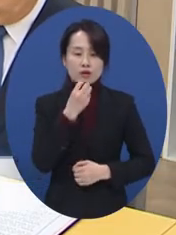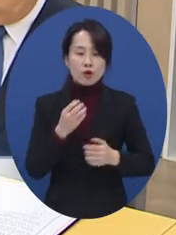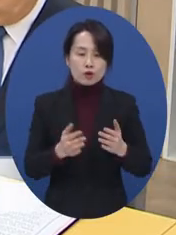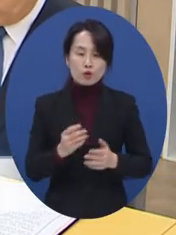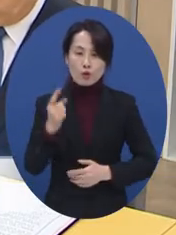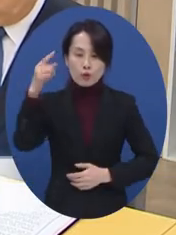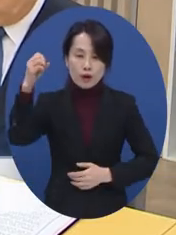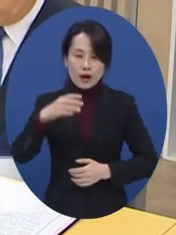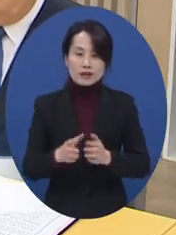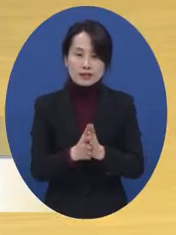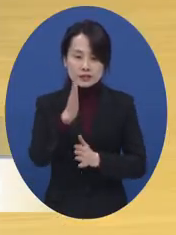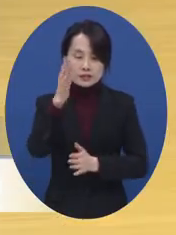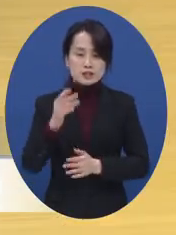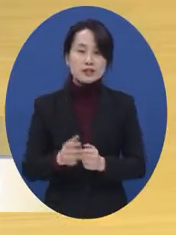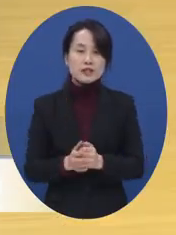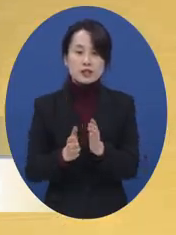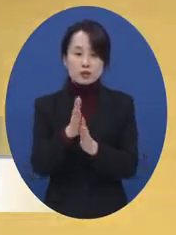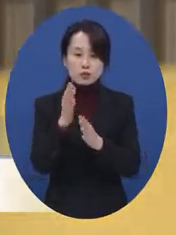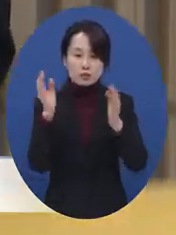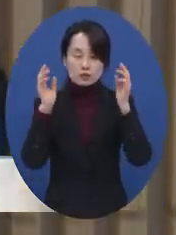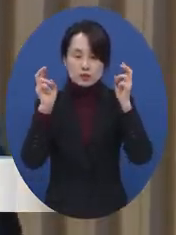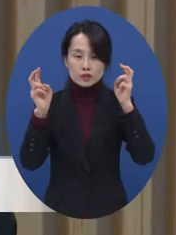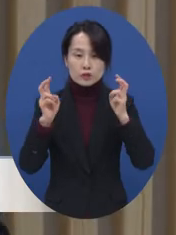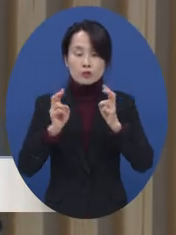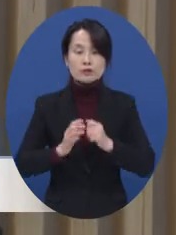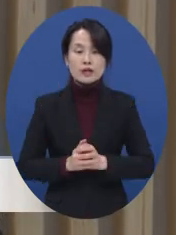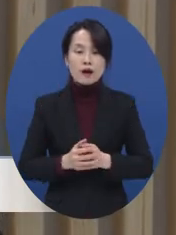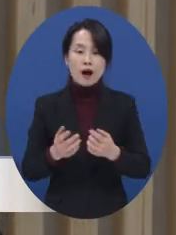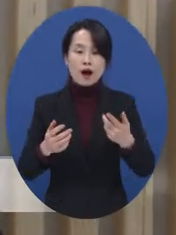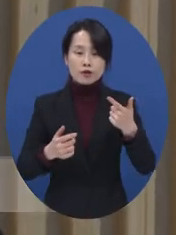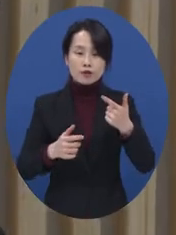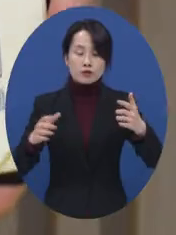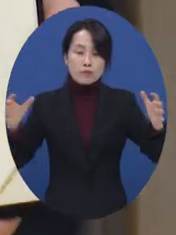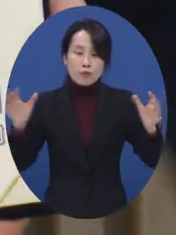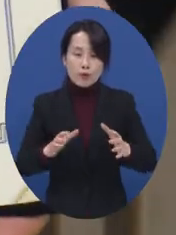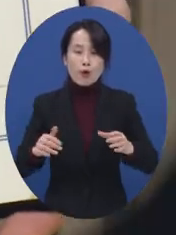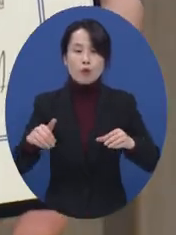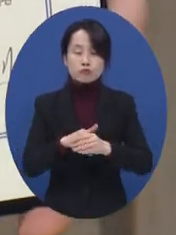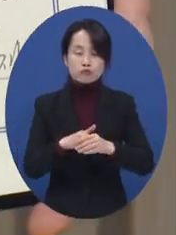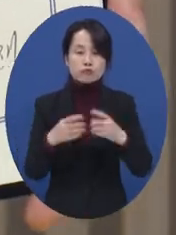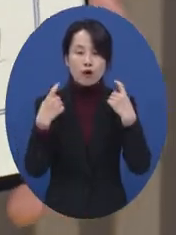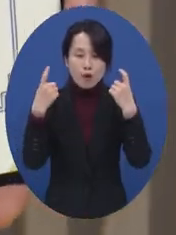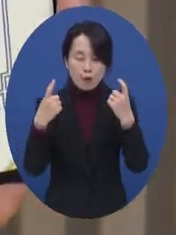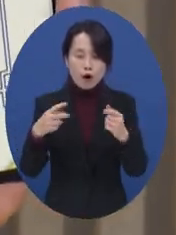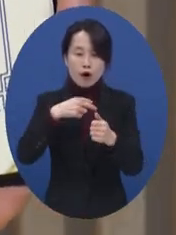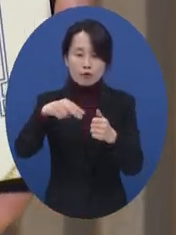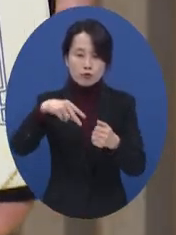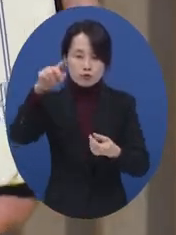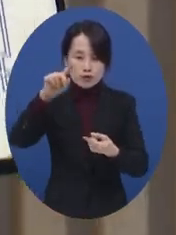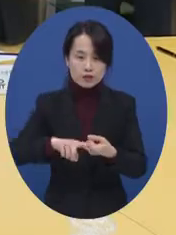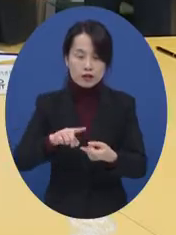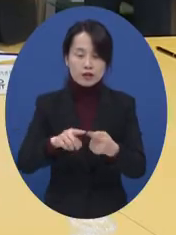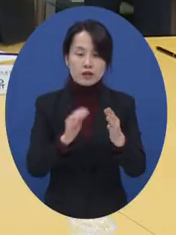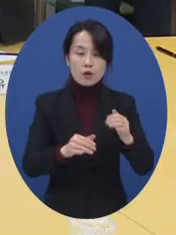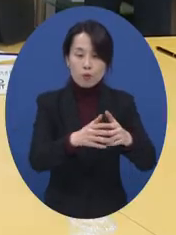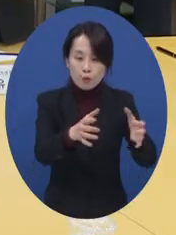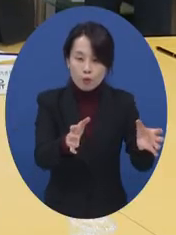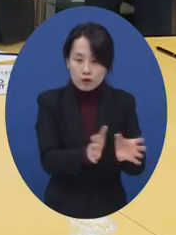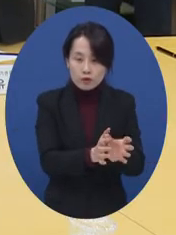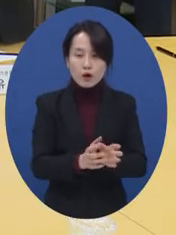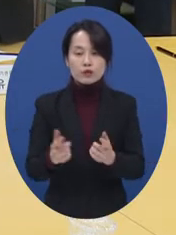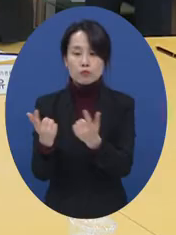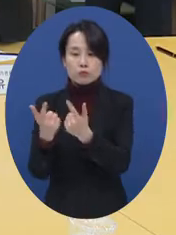고양시와 경기도시공사 등 6개 기관이 모여 문화 관광 교육과 관련한 도 공공기관을 북부로